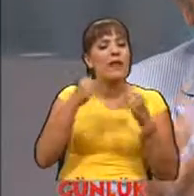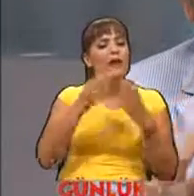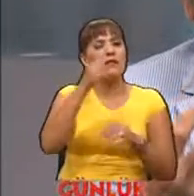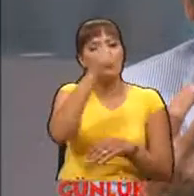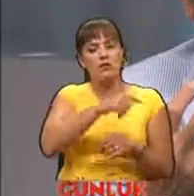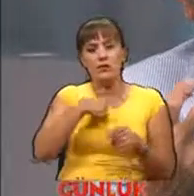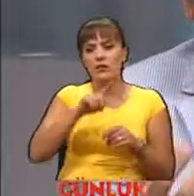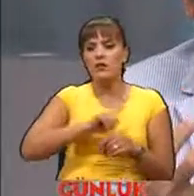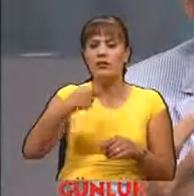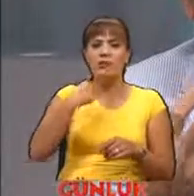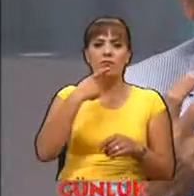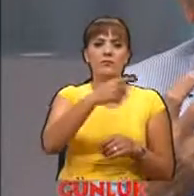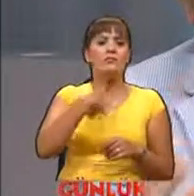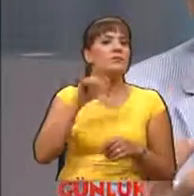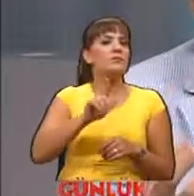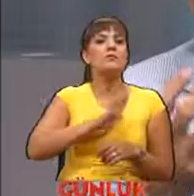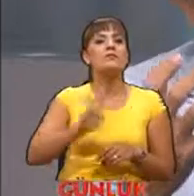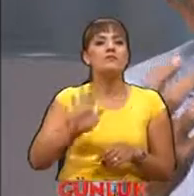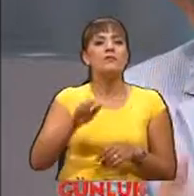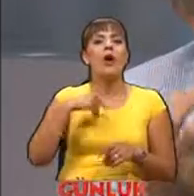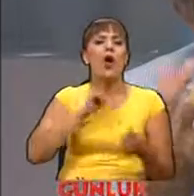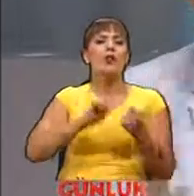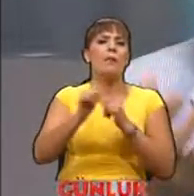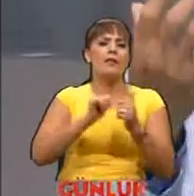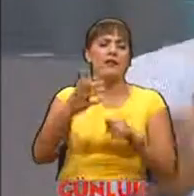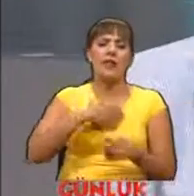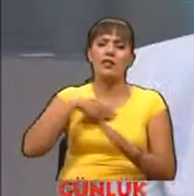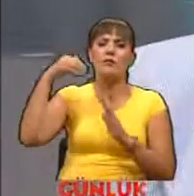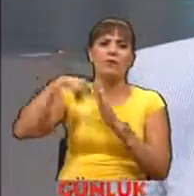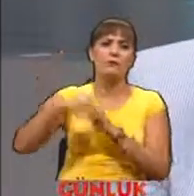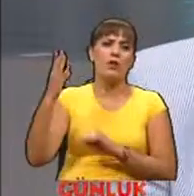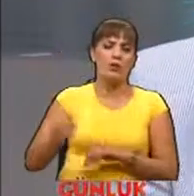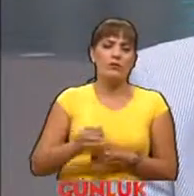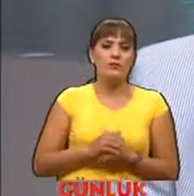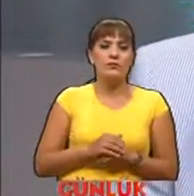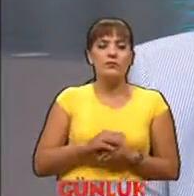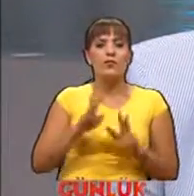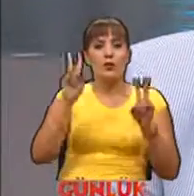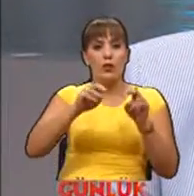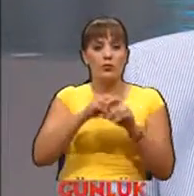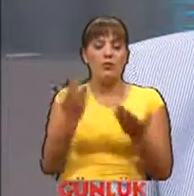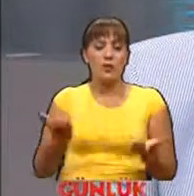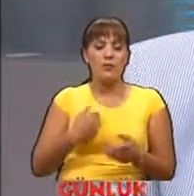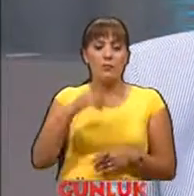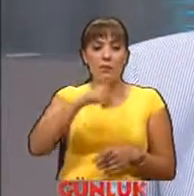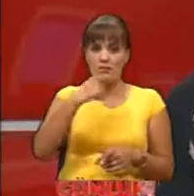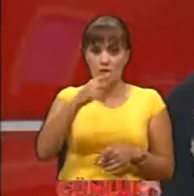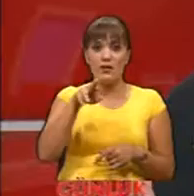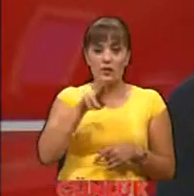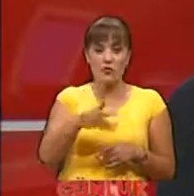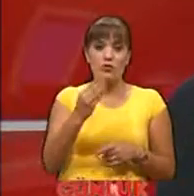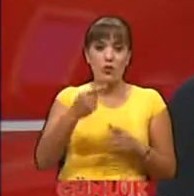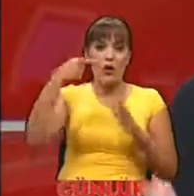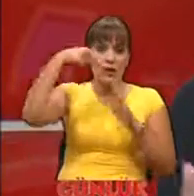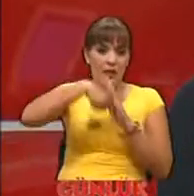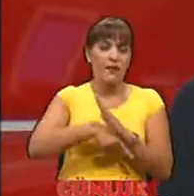reddetme beyanında bulunması, mahkemeye gitmesi gerekmez. Gerek otomatikman. O kendiliğinden reddedilmiş. Evet. Konu tabii başta da söylediğimiz gibi